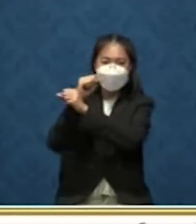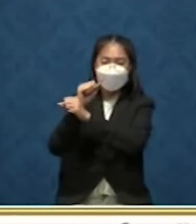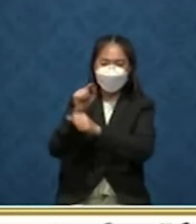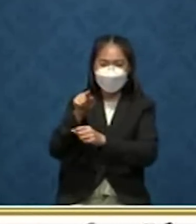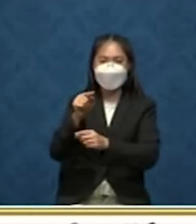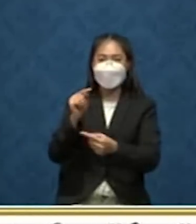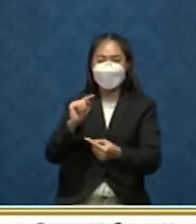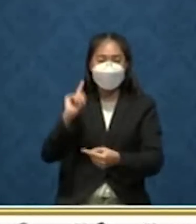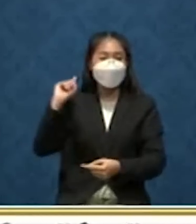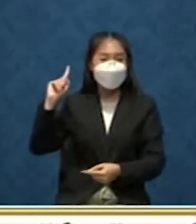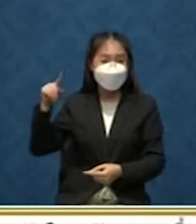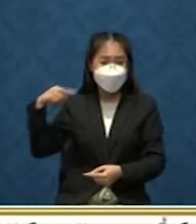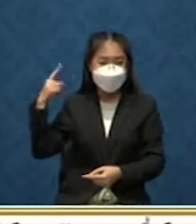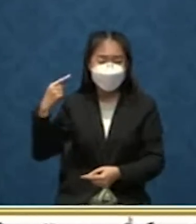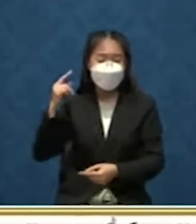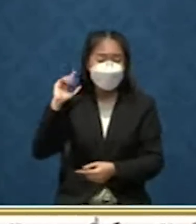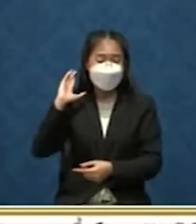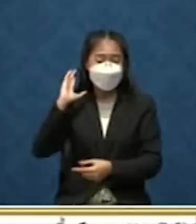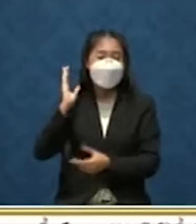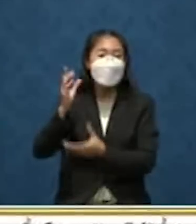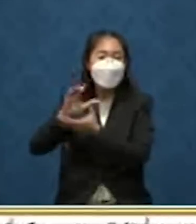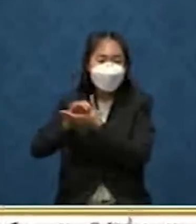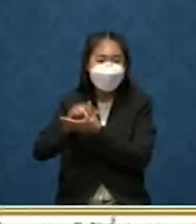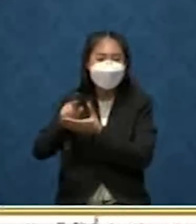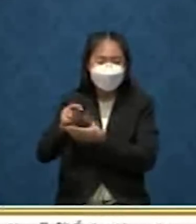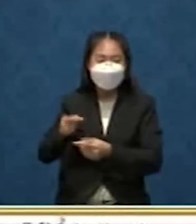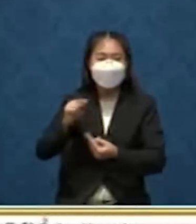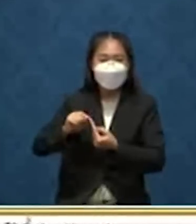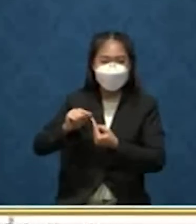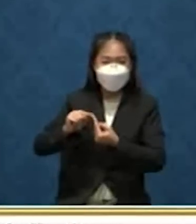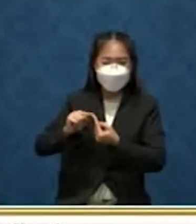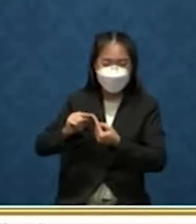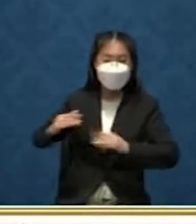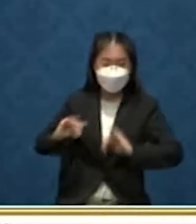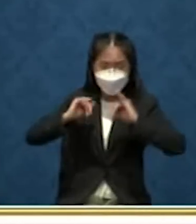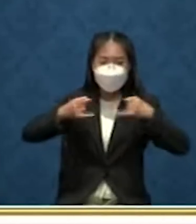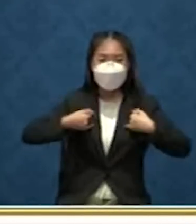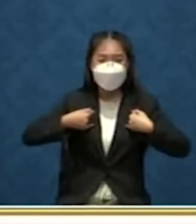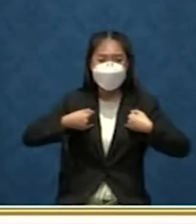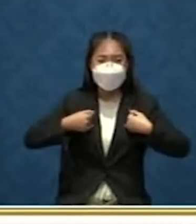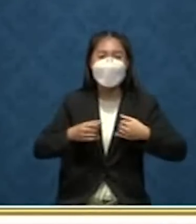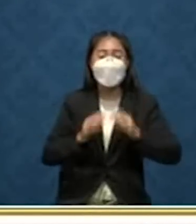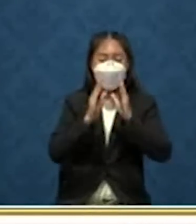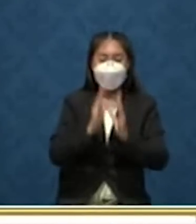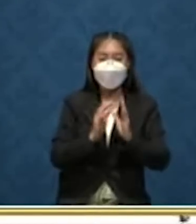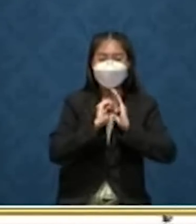นใหญ่โดยพรรยาของคุธรรนัศชาวจีนบ้านเดียวกับคธรรนศ 3 คนนี้ตั้งแต่ปี 6-1เป็ต้น